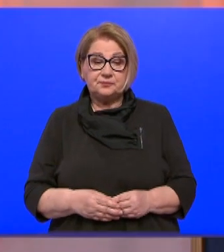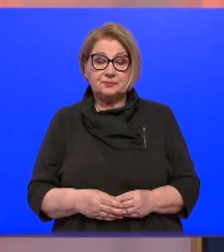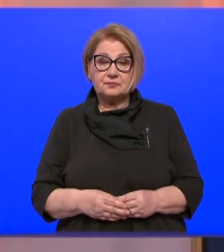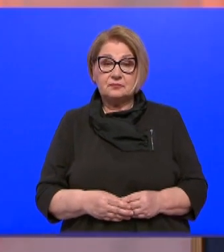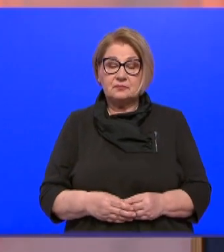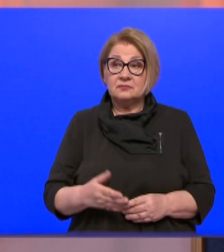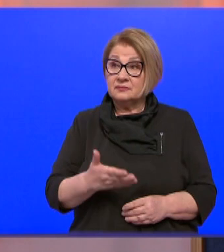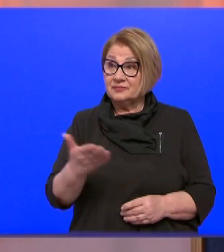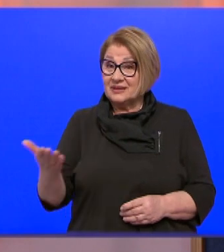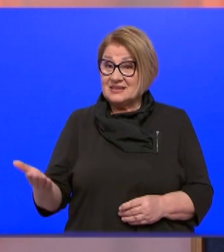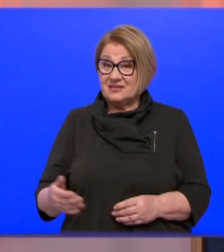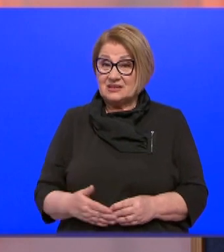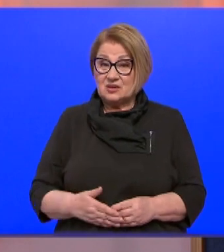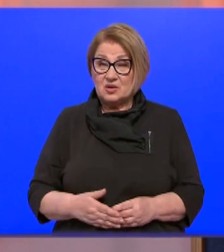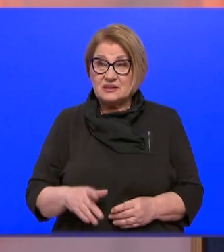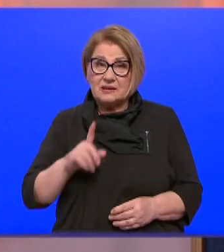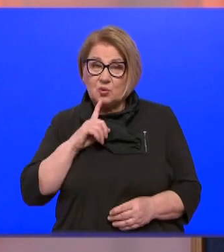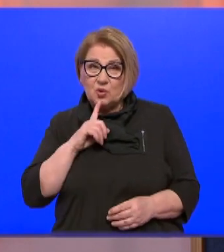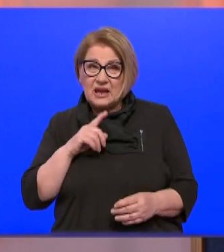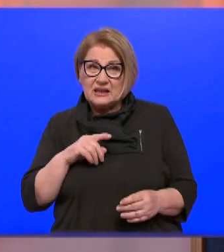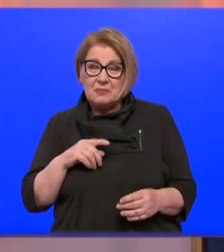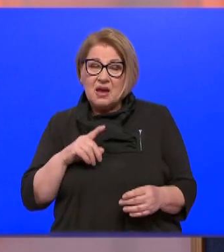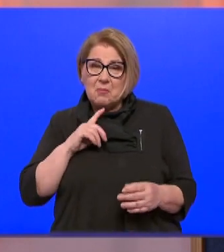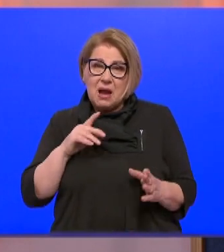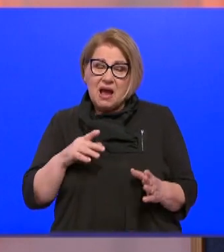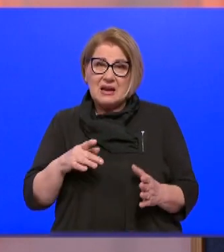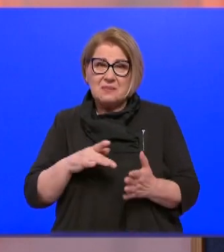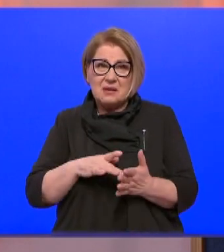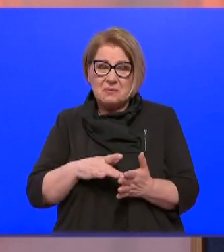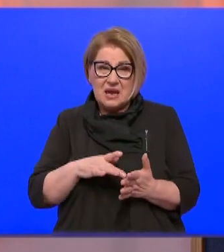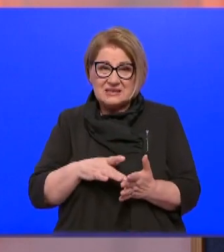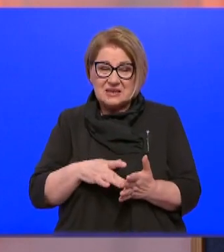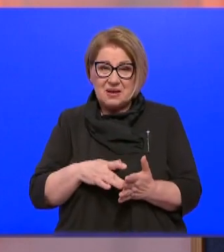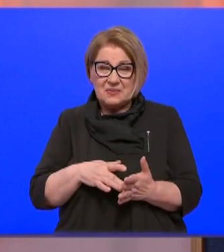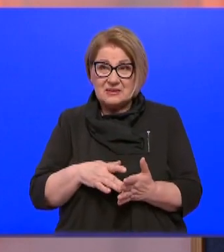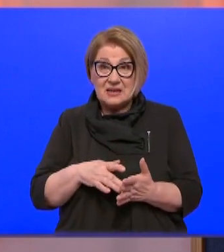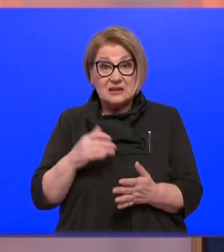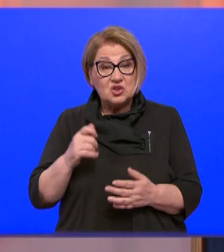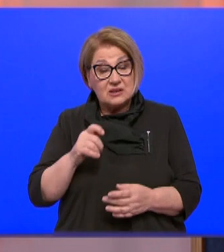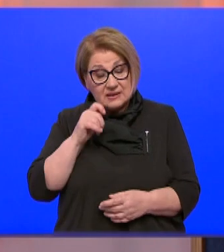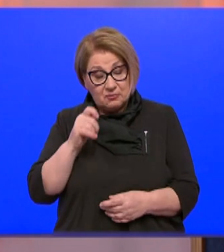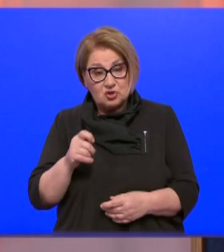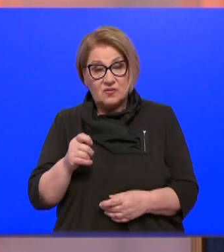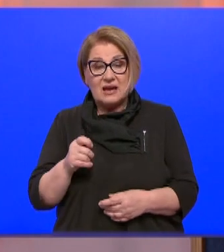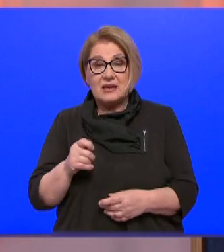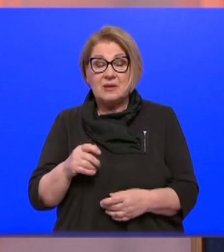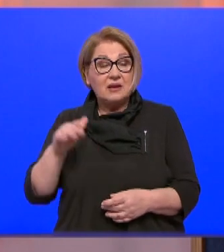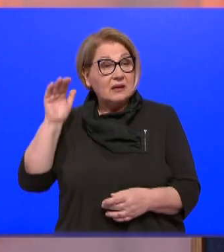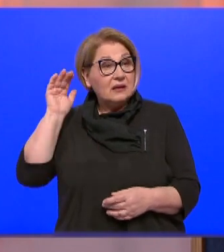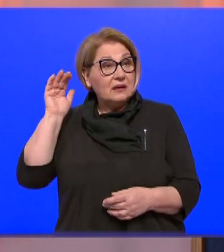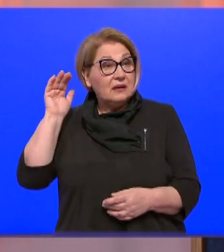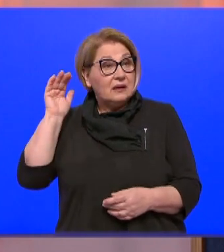pogotovo za vas koji živite u manjim mjestima ili na selu, sa velikim ćete sad poštovanjem i radošću